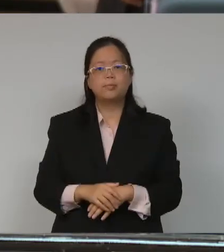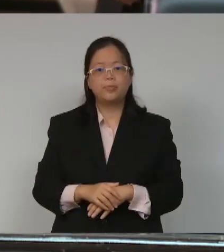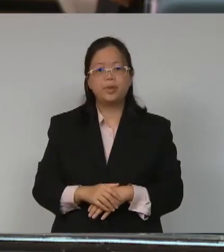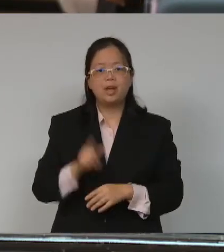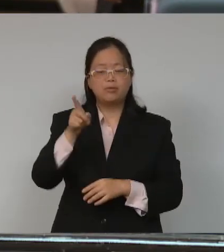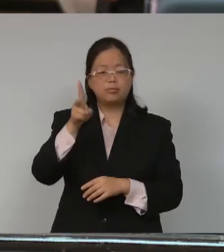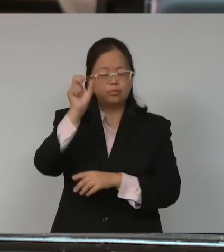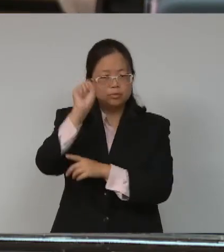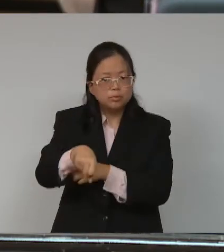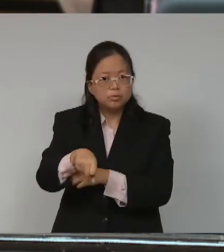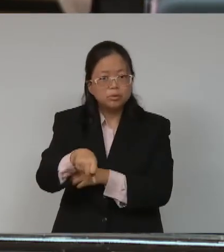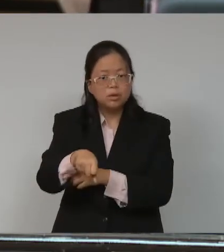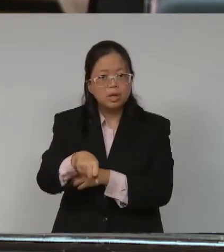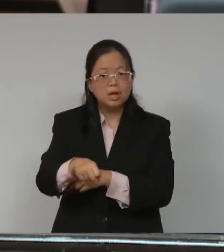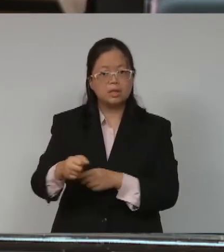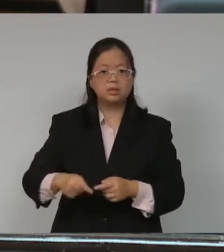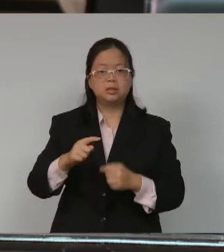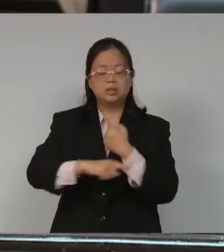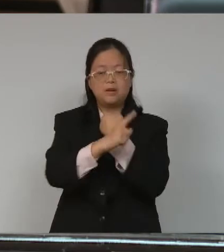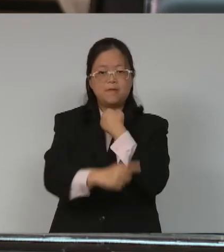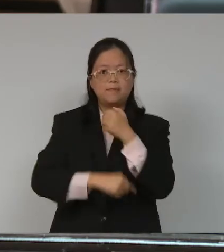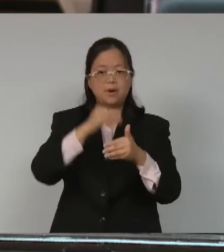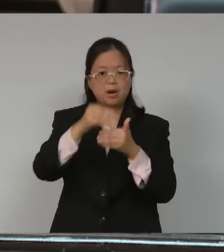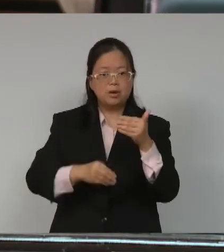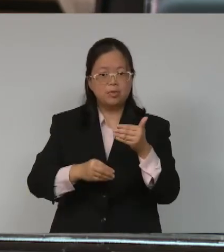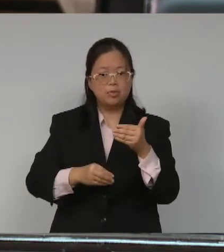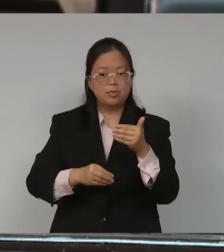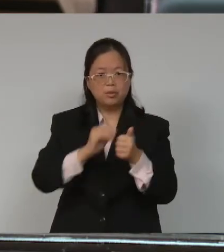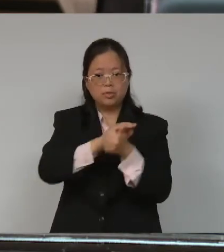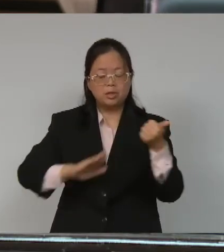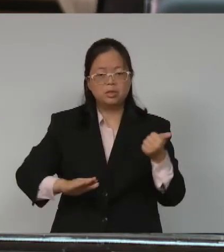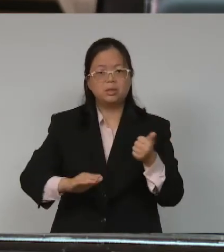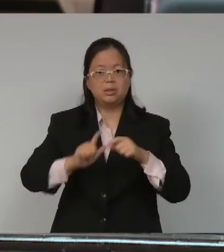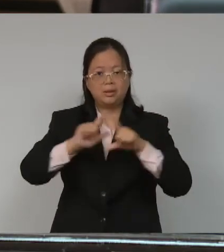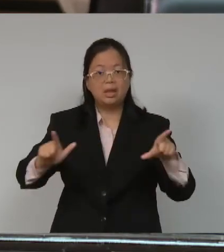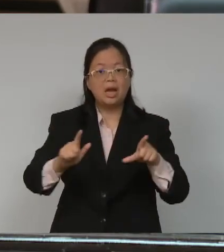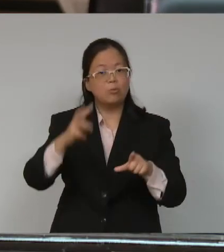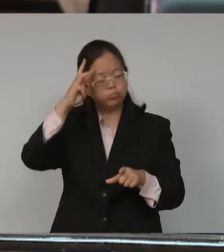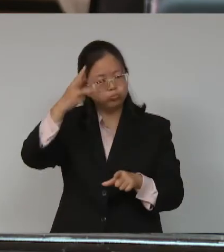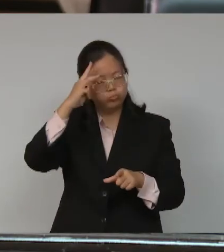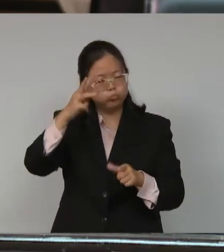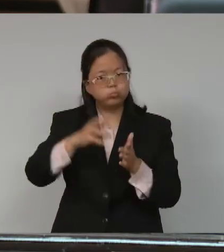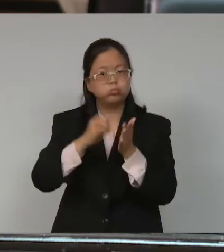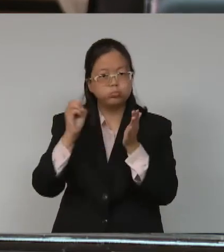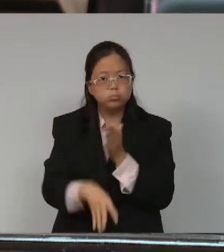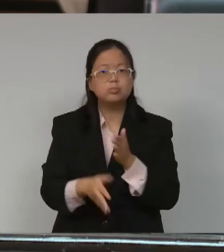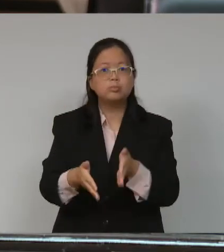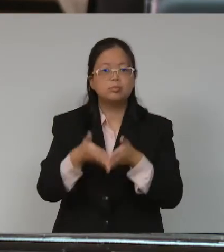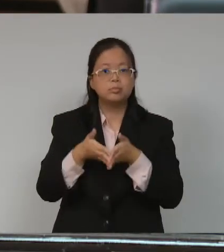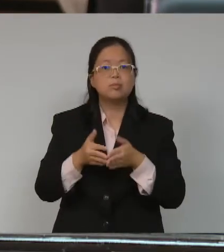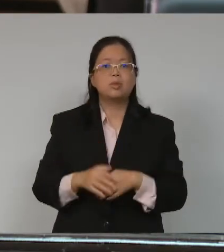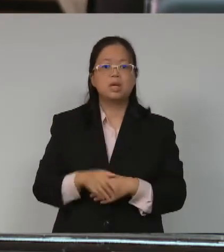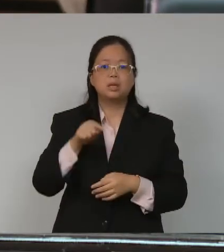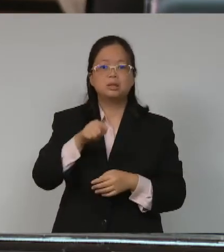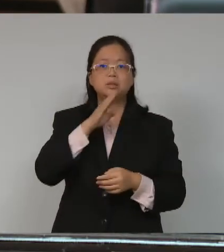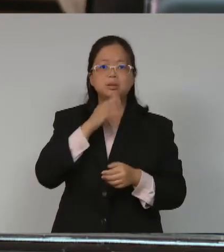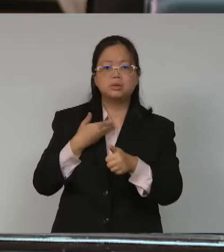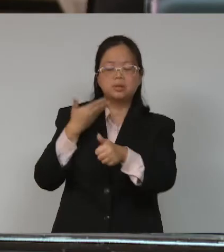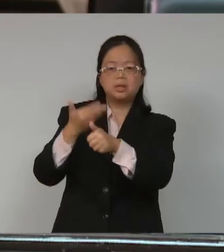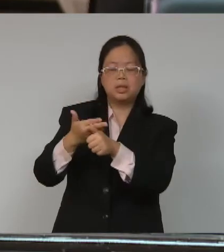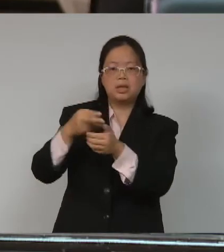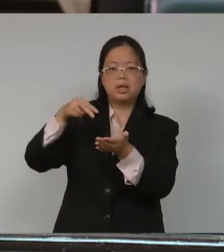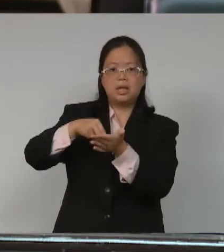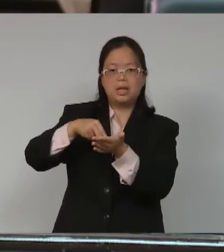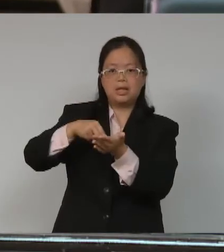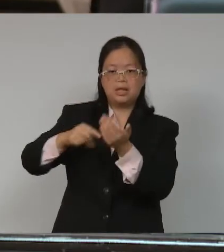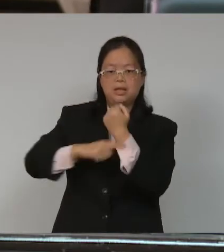律效果非常强大，就是3日内呢就要失效了，但是给立法者比较大的空间，哦，那颠